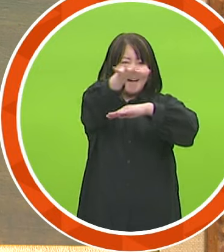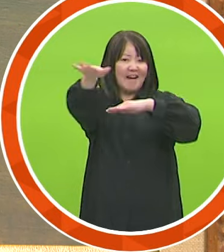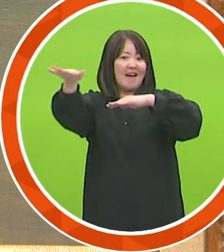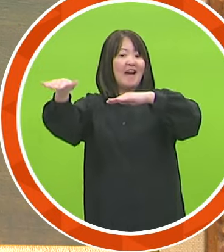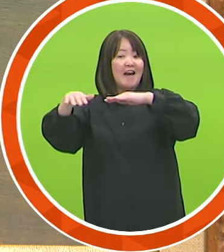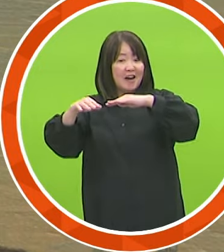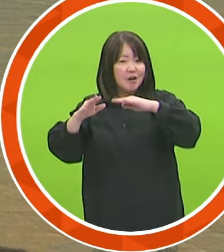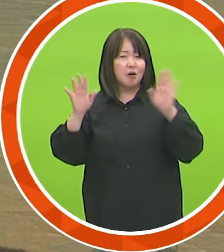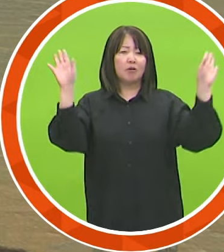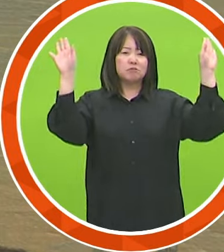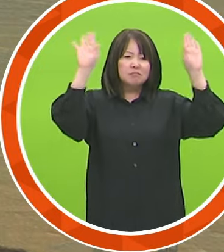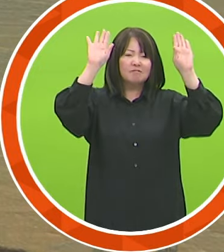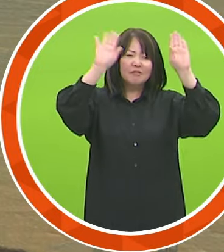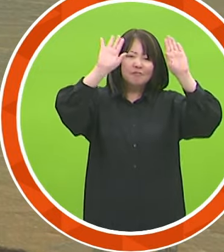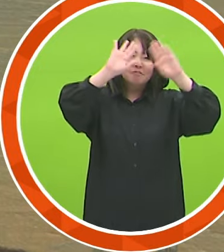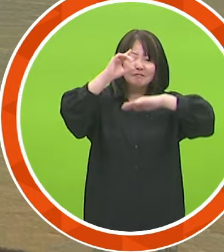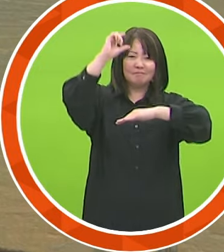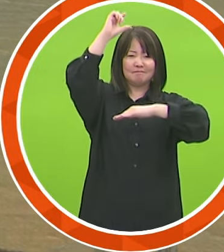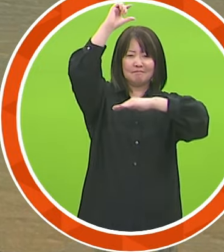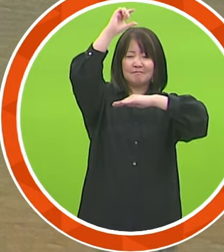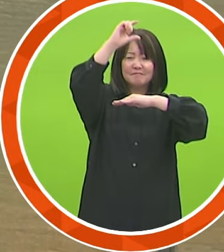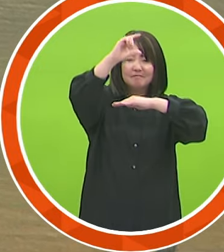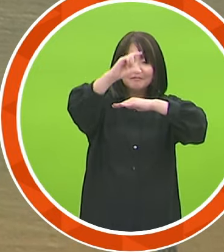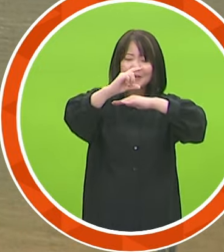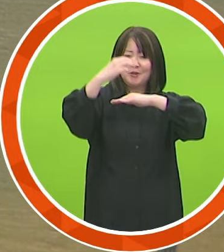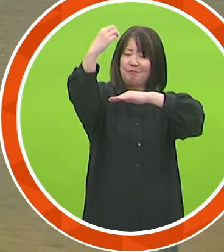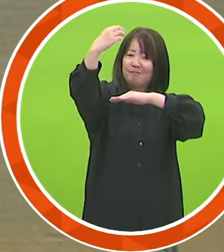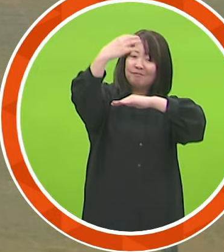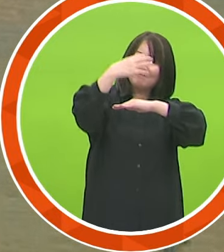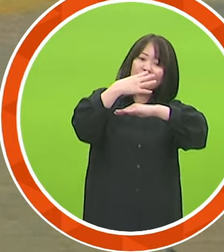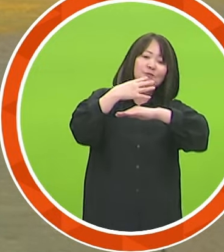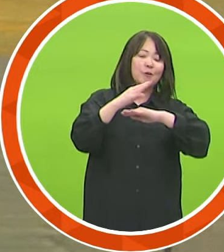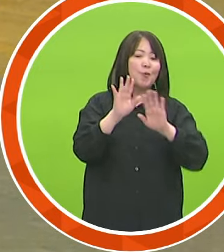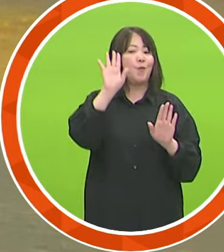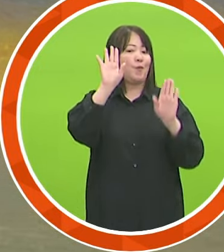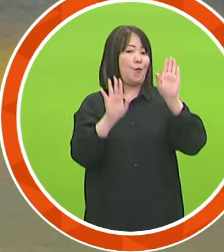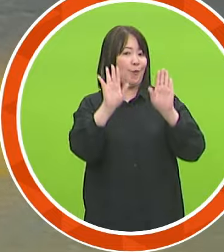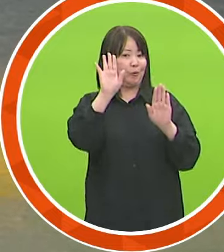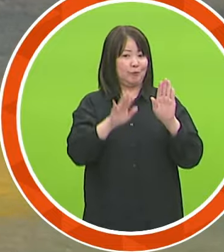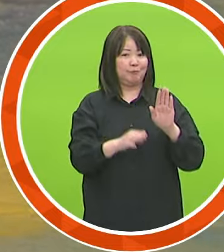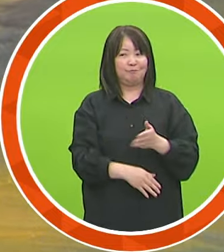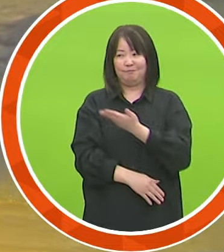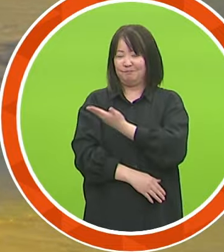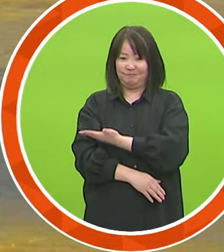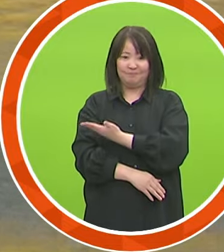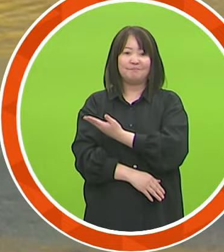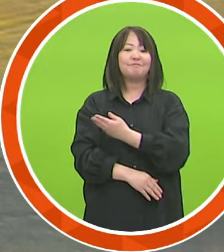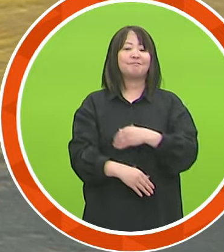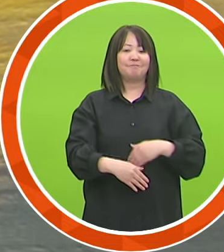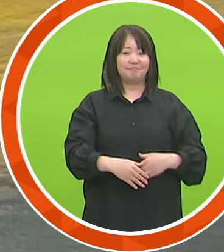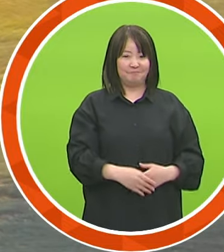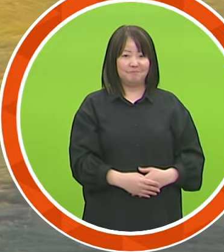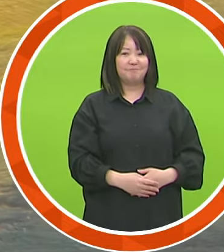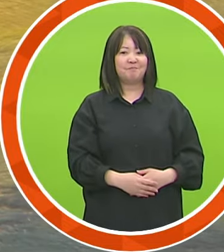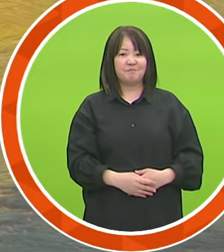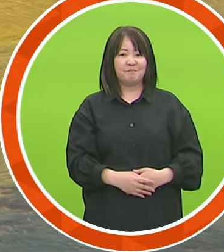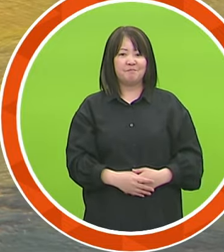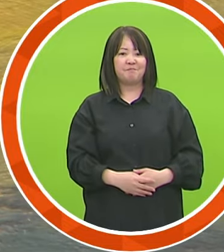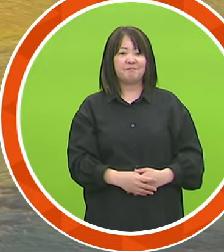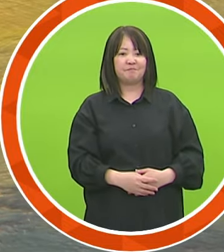捉えています。すべてが暗闇に包まれる直前の光と影が一体となった瞬間を切り取った作品です。